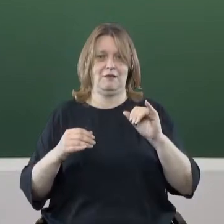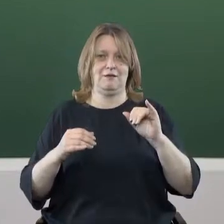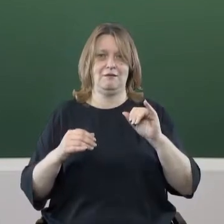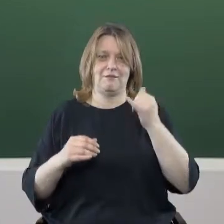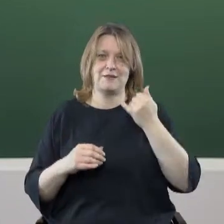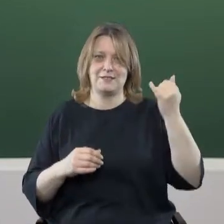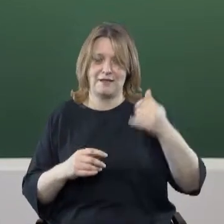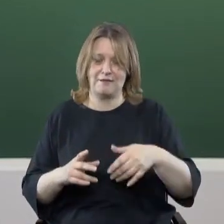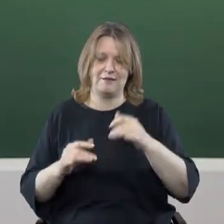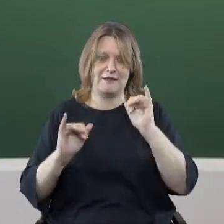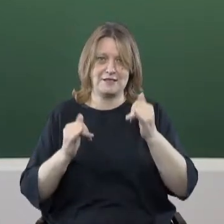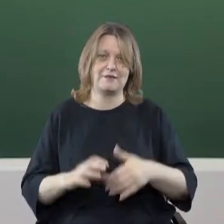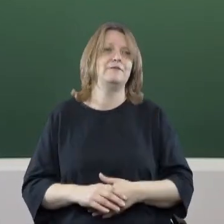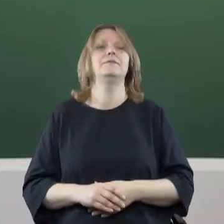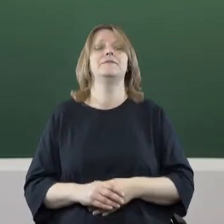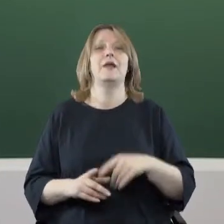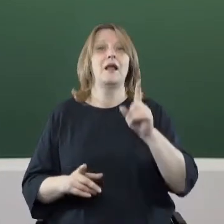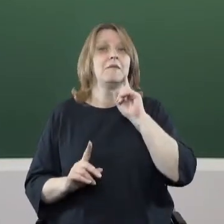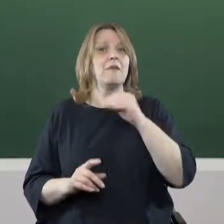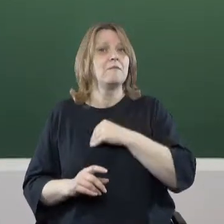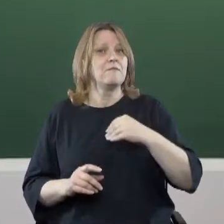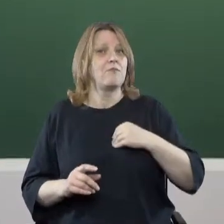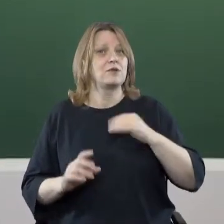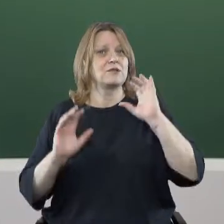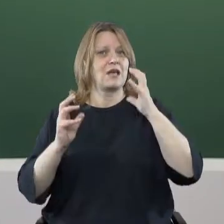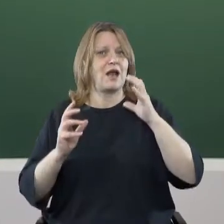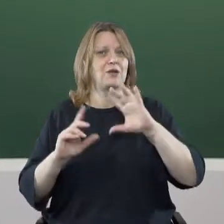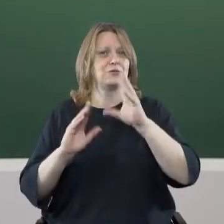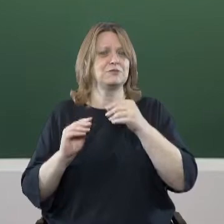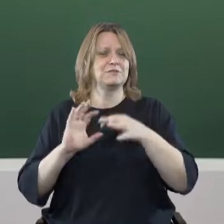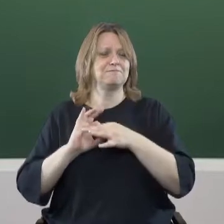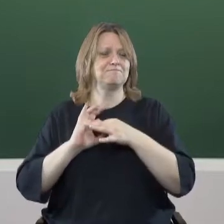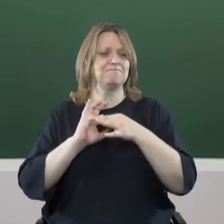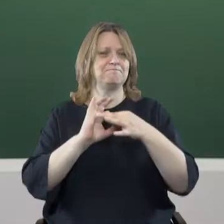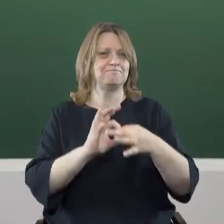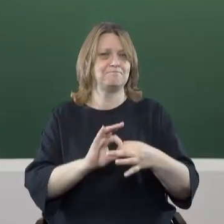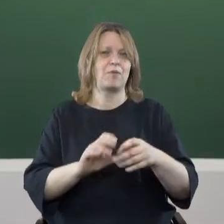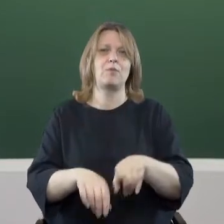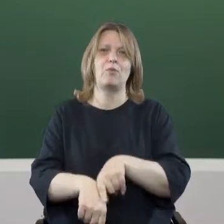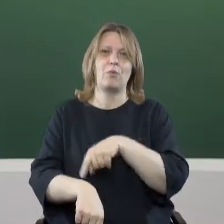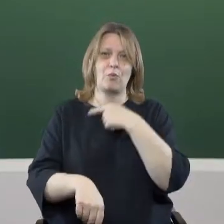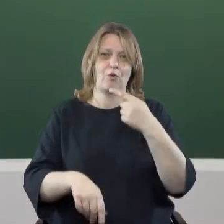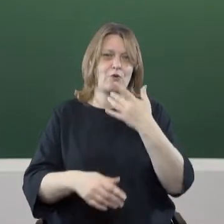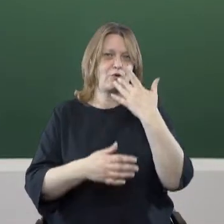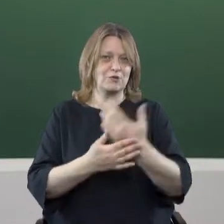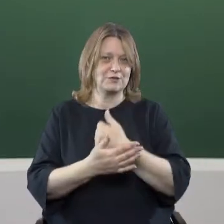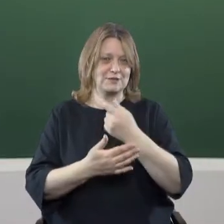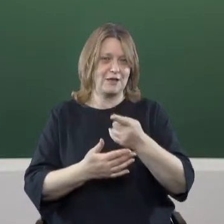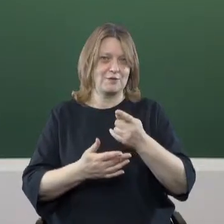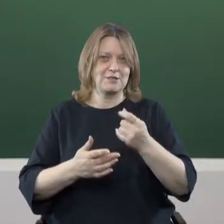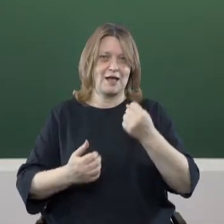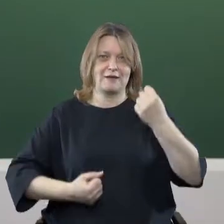Polskie Radio to przecież towarzyszy już od kilkudziesięciu lat użytkownikom dróg,